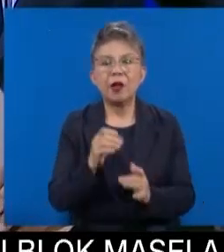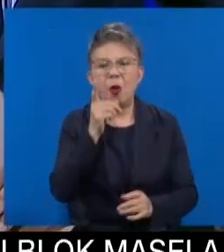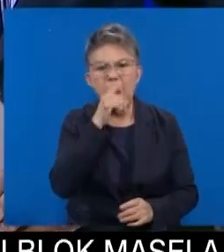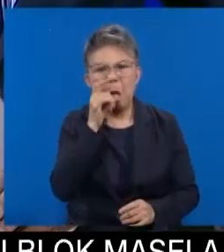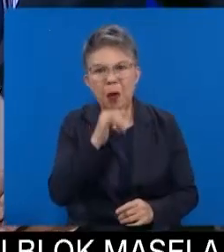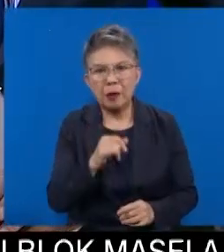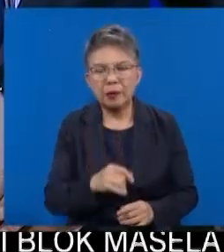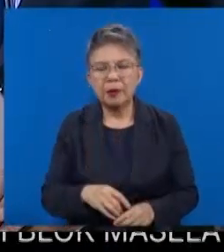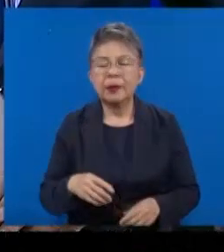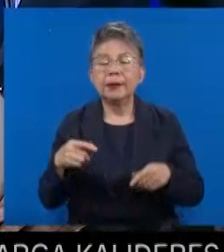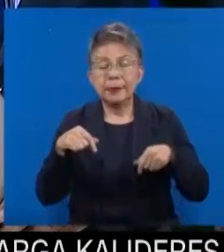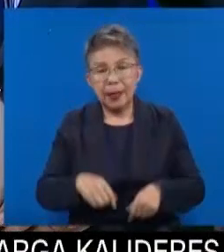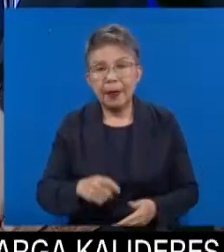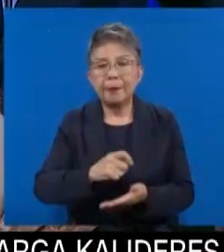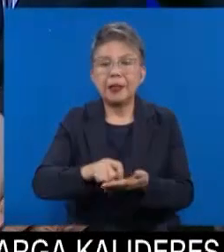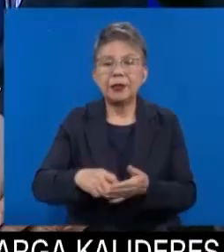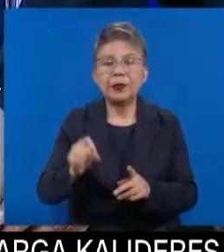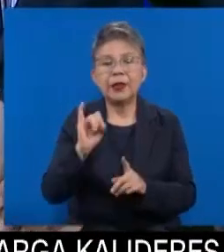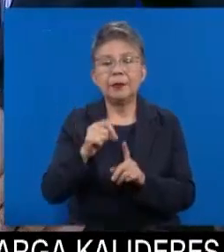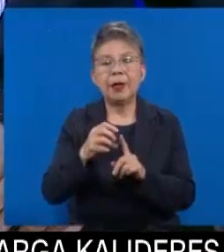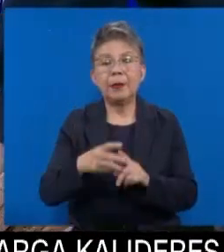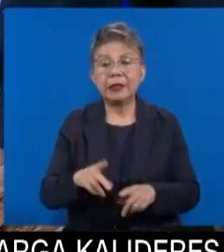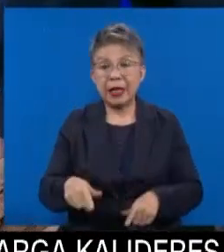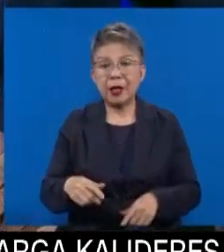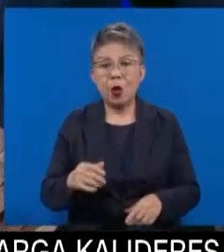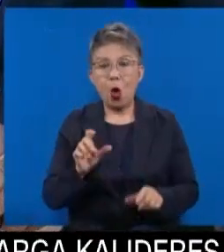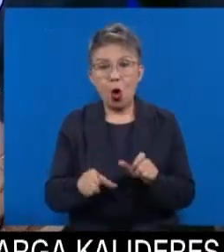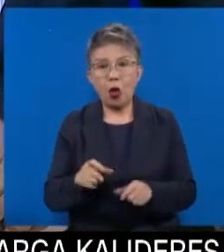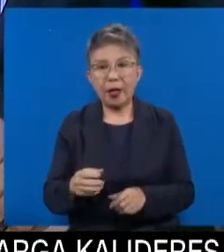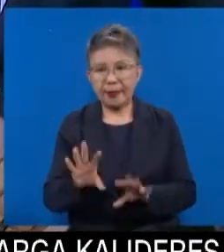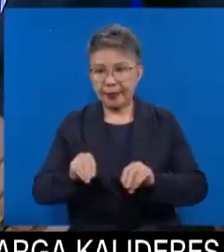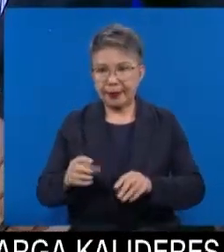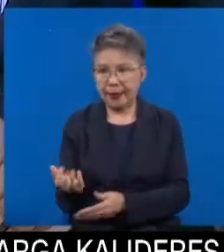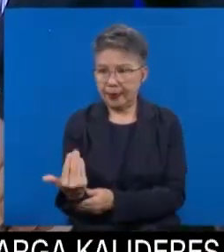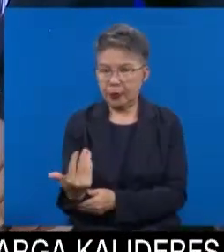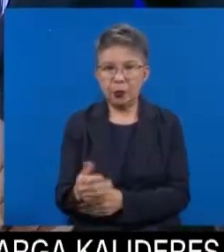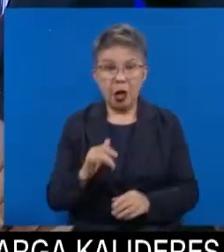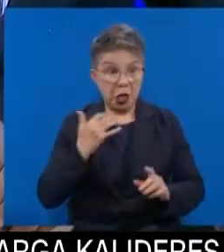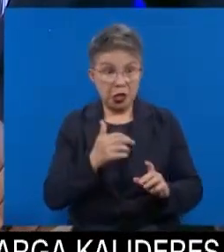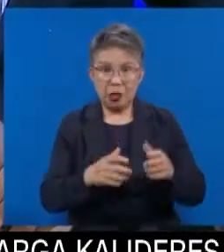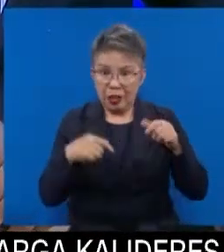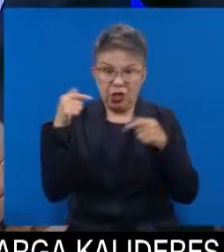Akibatnya, para mahasiswa IPB ini pun dikejar-kejar debt collector untuk menyelesaikan utang mereka.